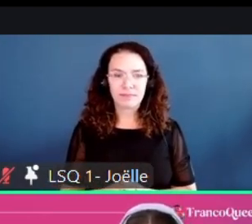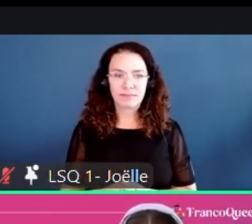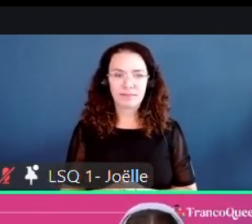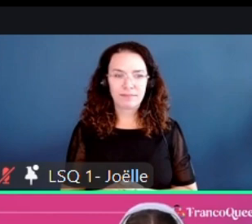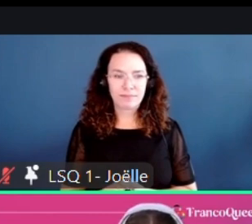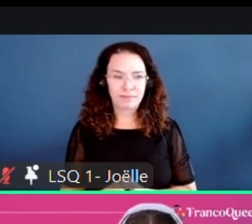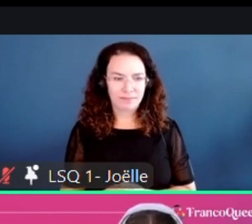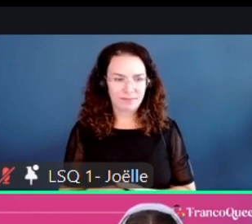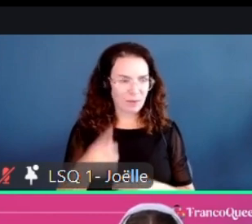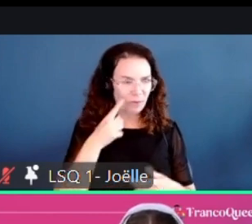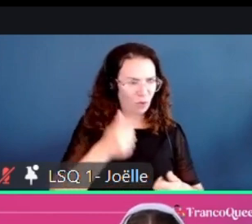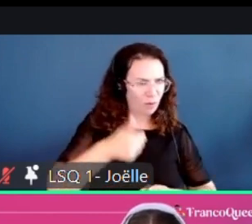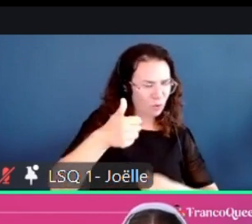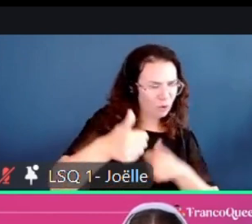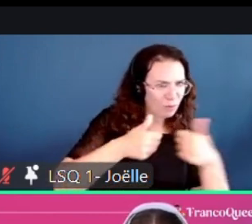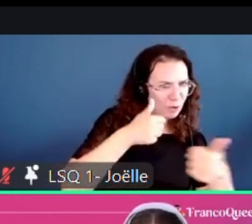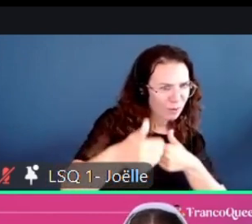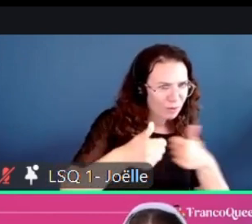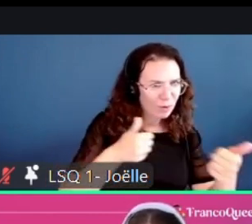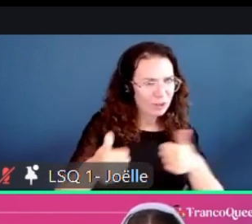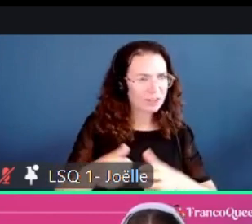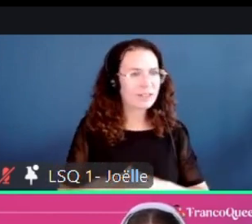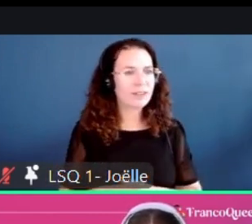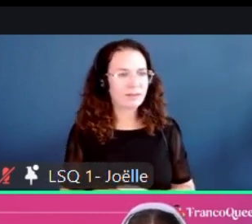Vous me donnez des pouces, que je vois un pouce de Jamie.